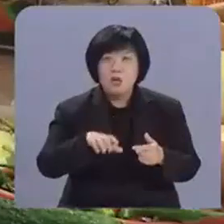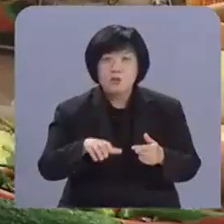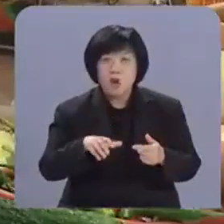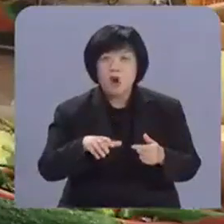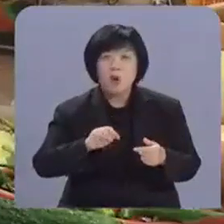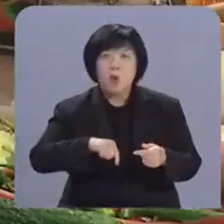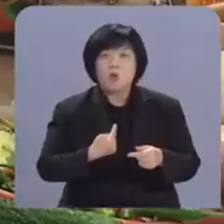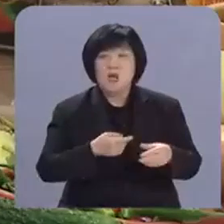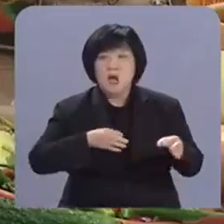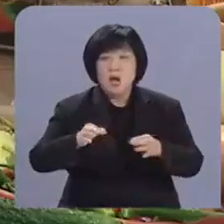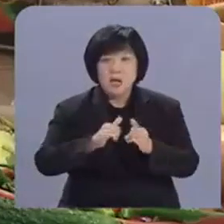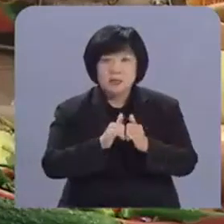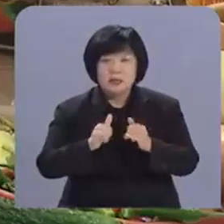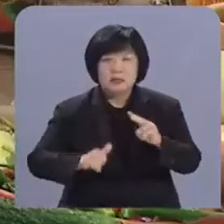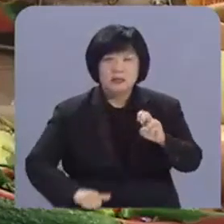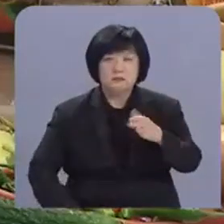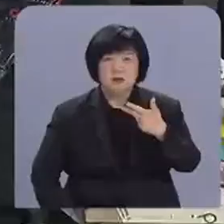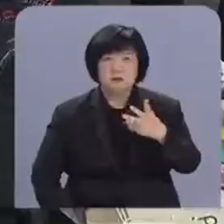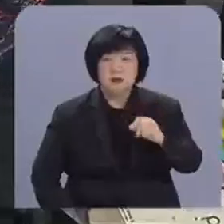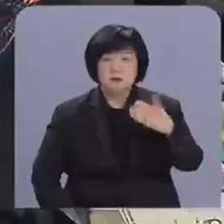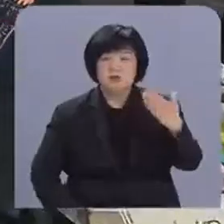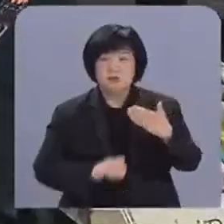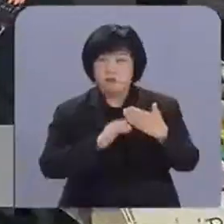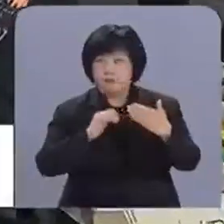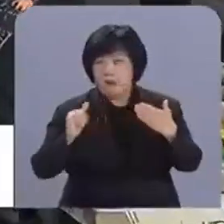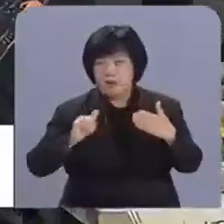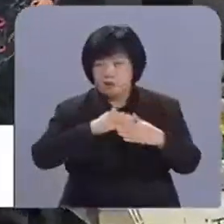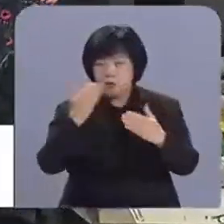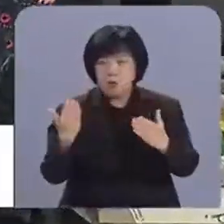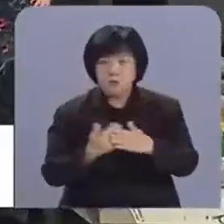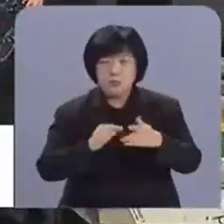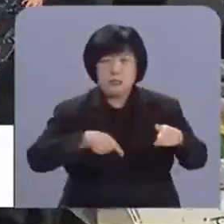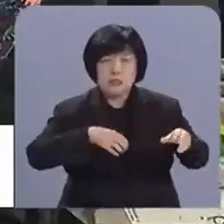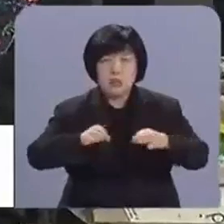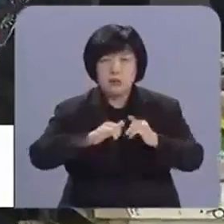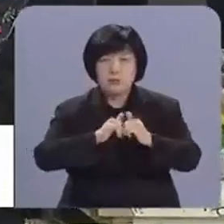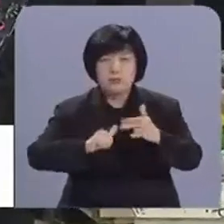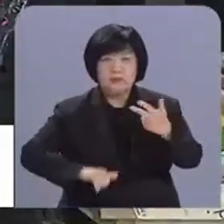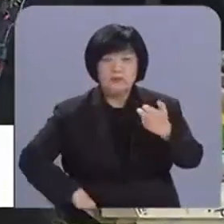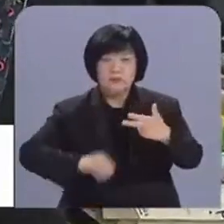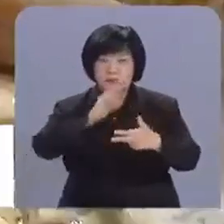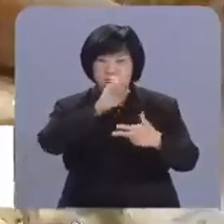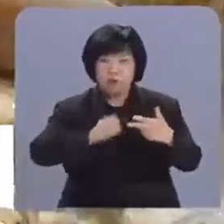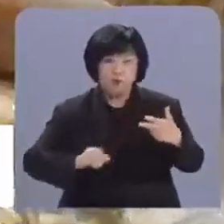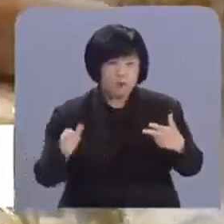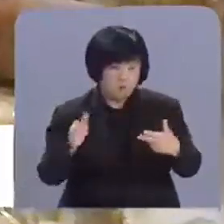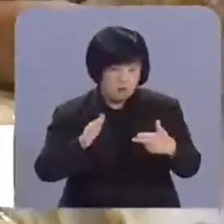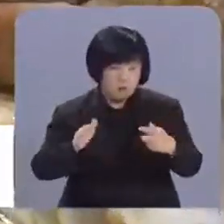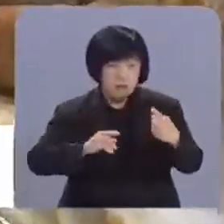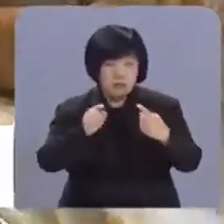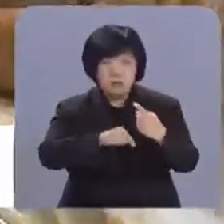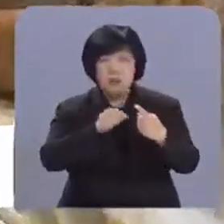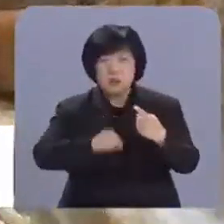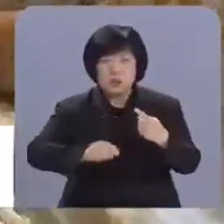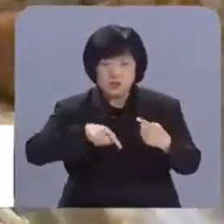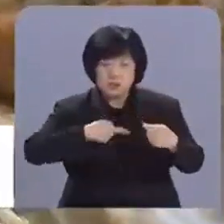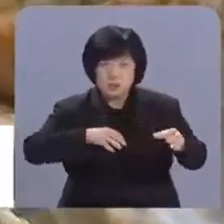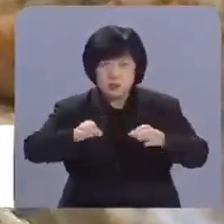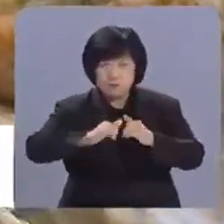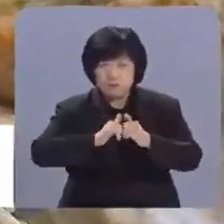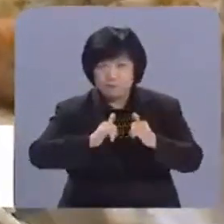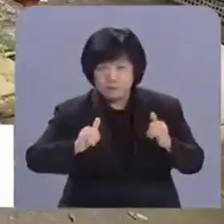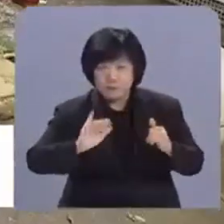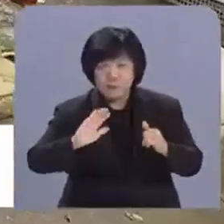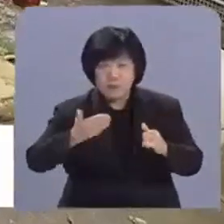자영업자는 모두 27만 9천여 명. 전체 자영업자의 77%가량이 1인 자영업자인데